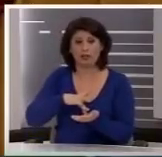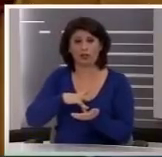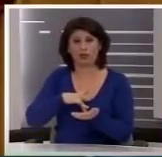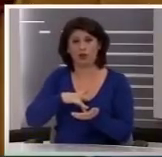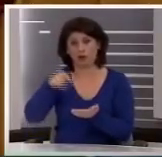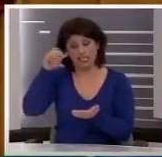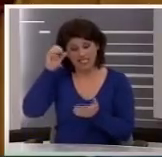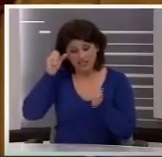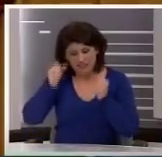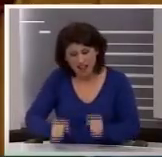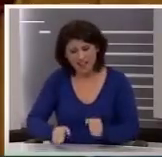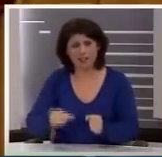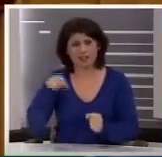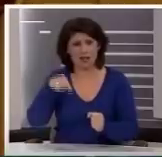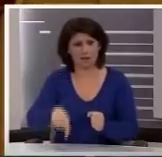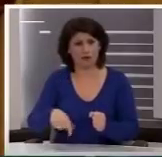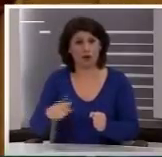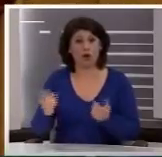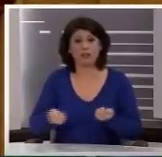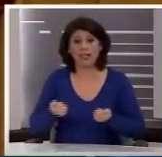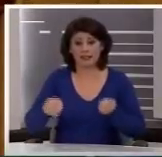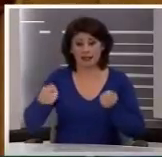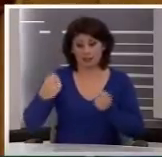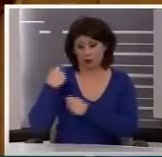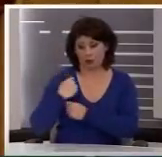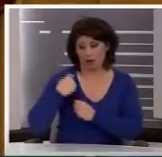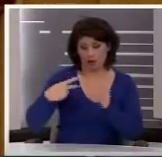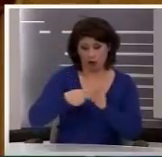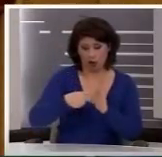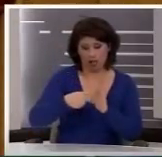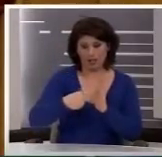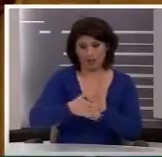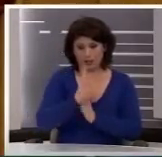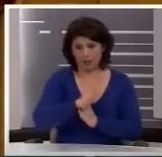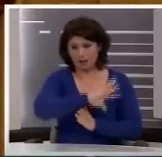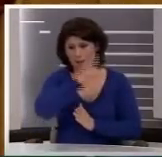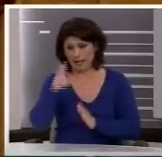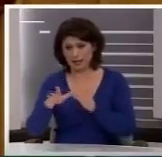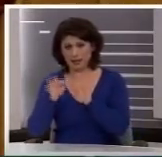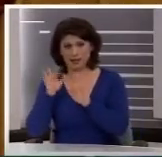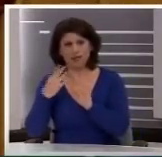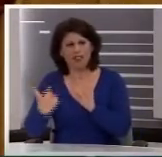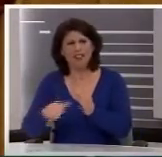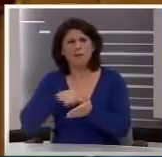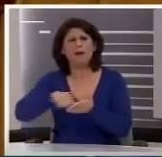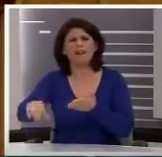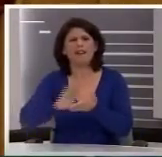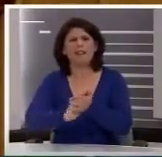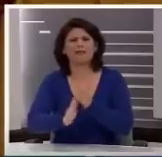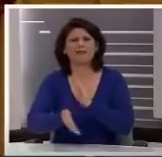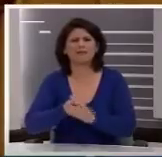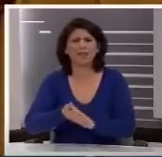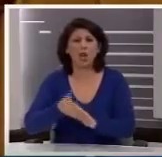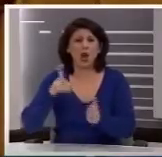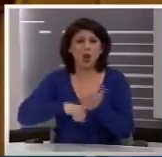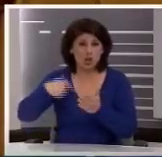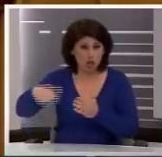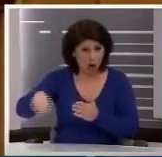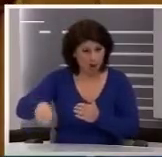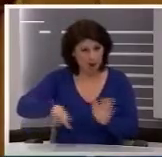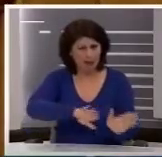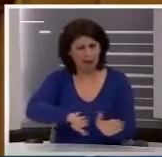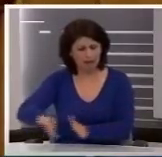δόρατος της πρότασής σας είναι ότι συνέβη από το Γενάρη το 2015 μέχρι το Σεπτέμβριο του 2015, έχει κύψει παραγραφή. Άρα από νομική άποψη αφήσω